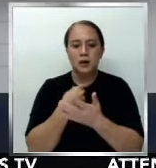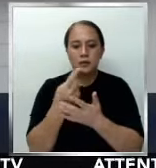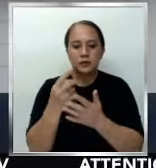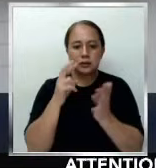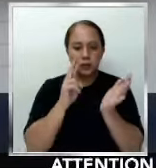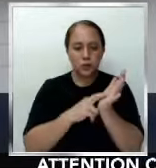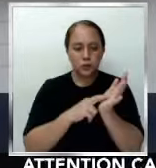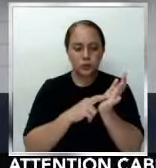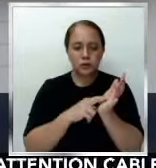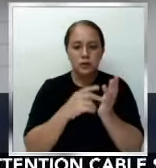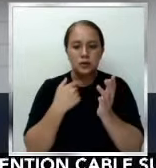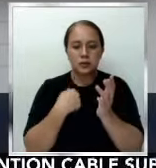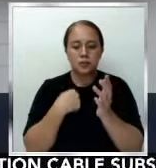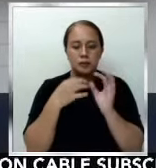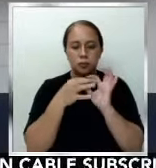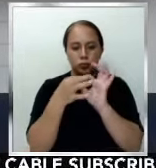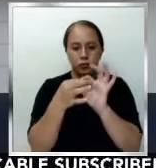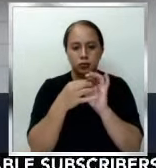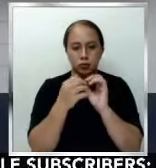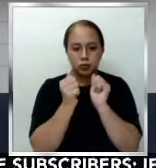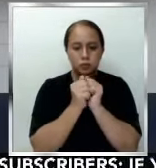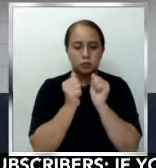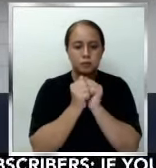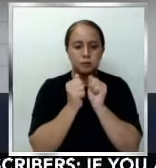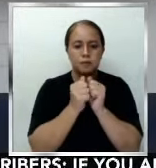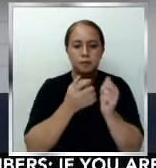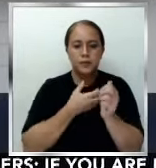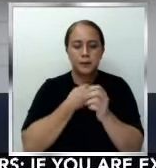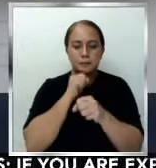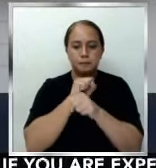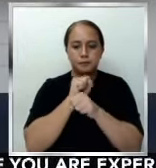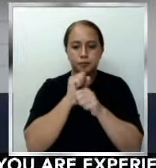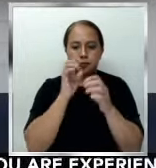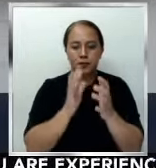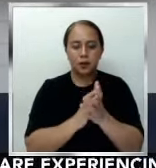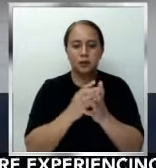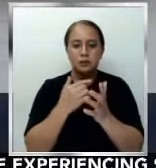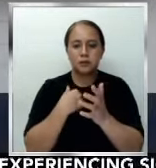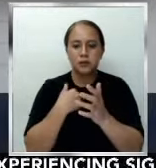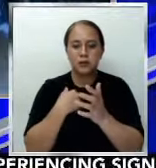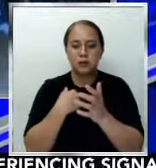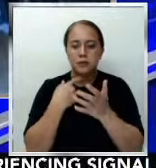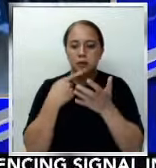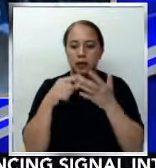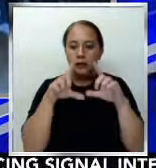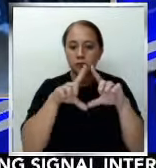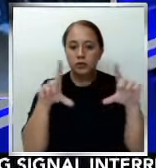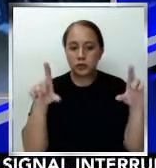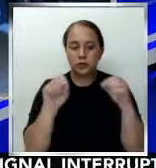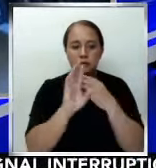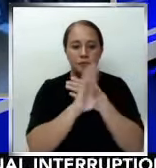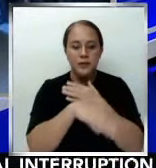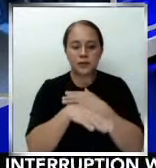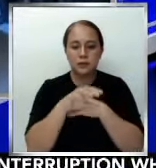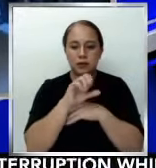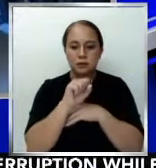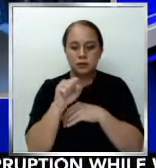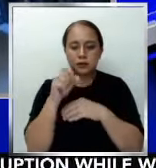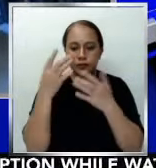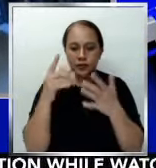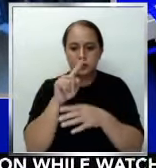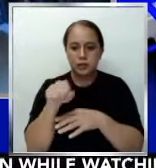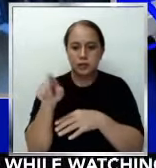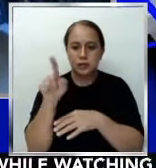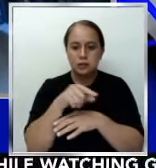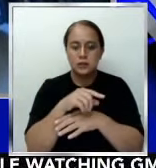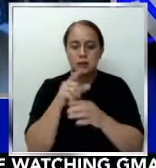sa pakikipag-ugnayan na rin sa kanyang employer. Hawak nila ang check at ibinalik naman nila sa SSS. Na-cancel na natin yung loan